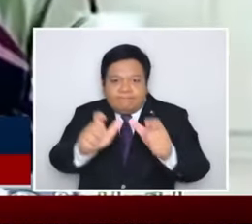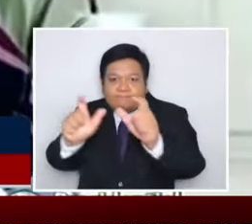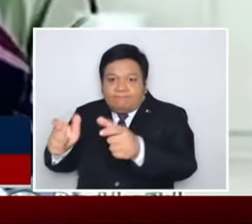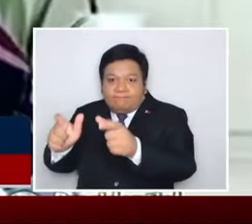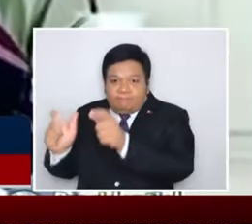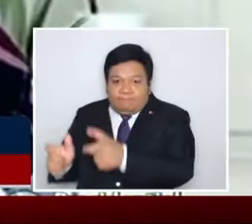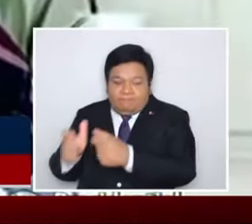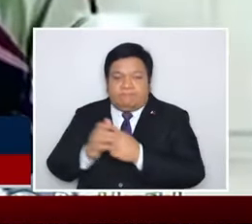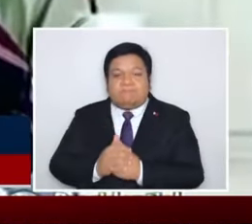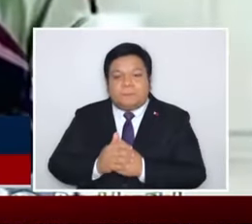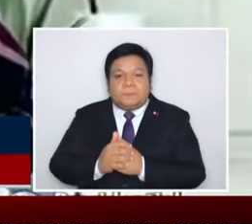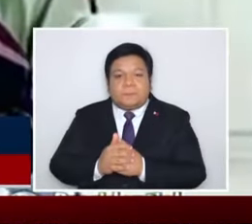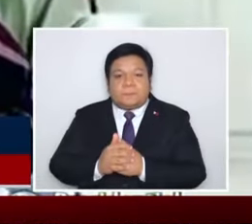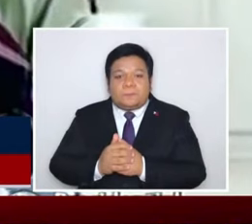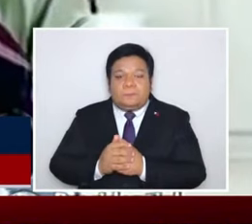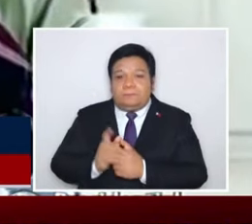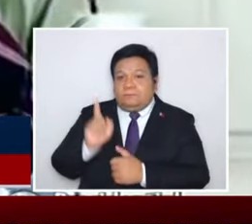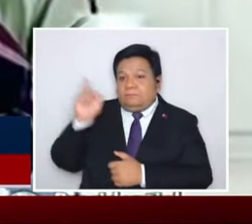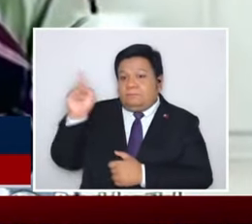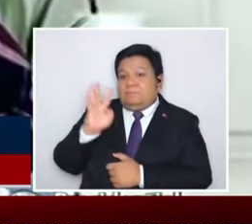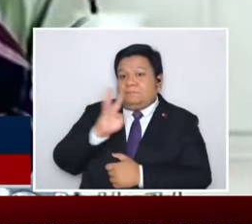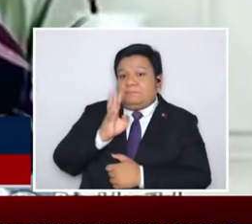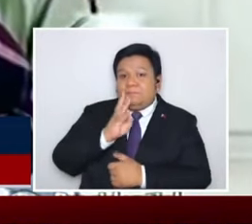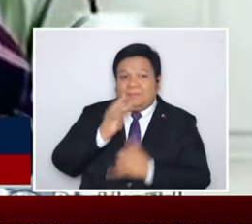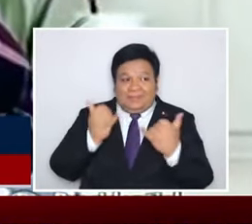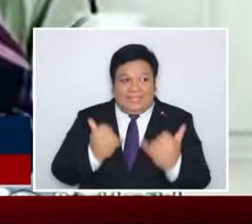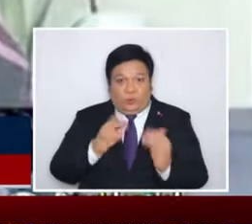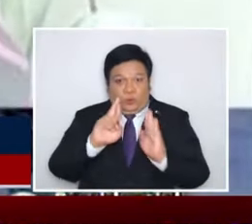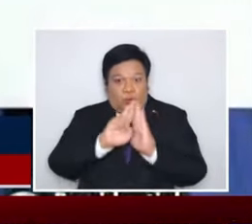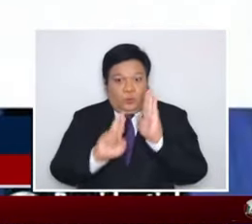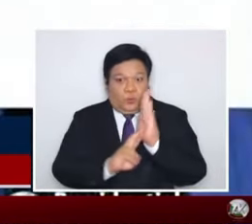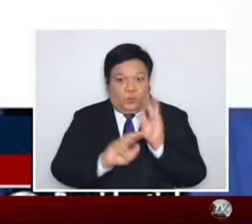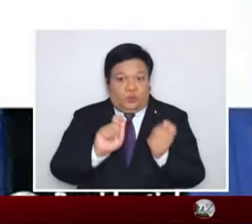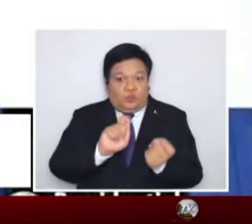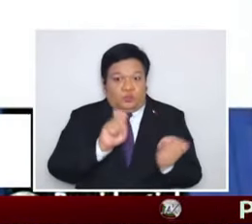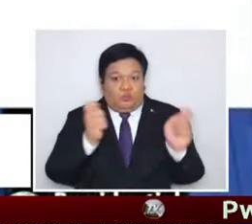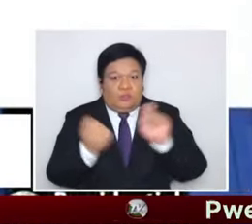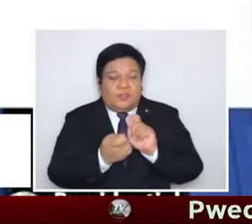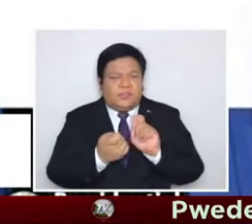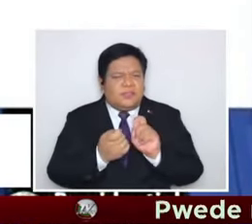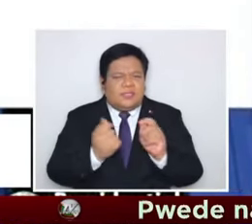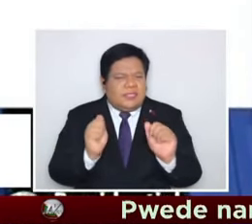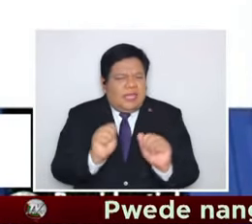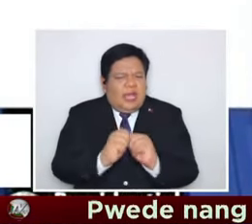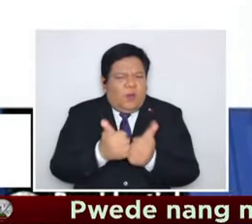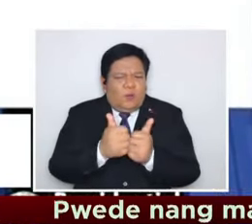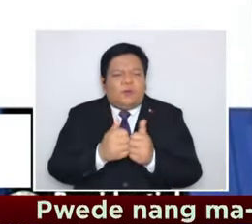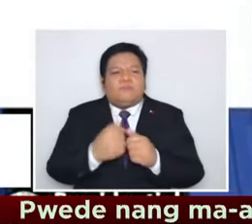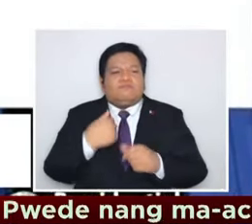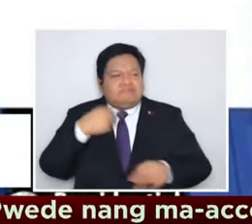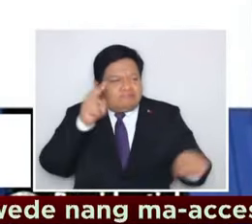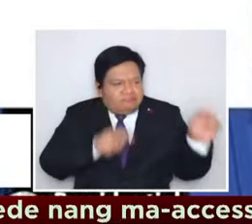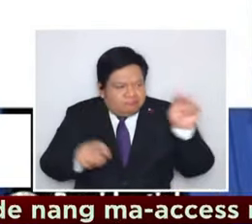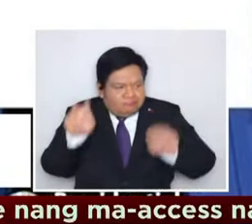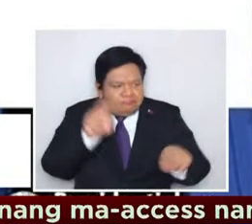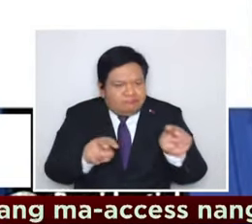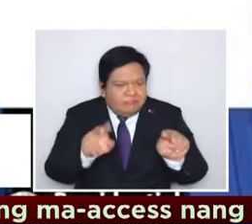na pinag-uusapan natin ay it came from the analysis of our data showing